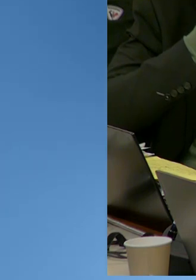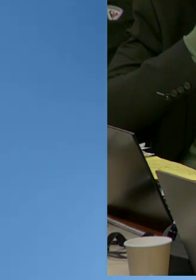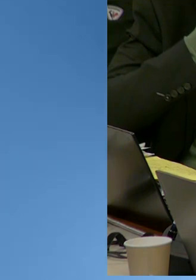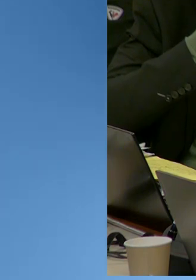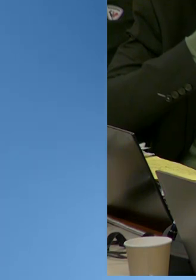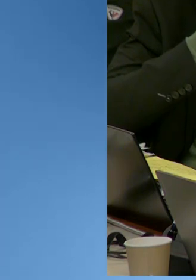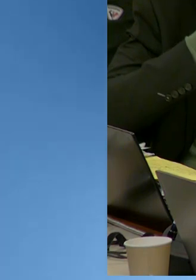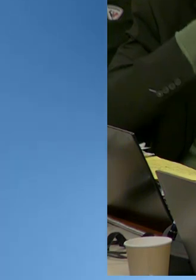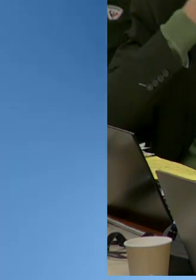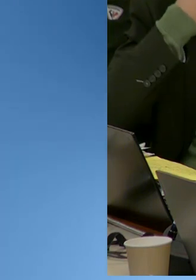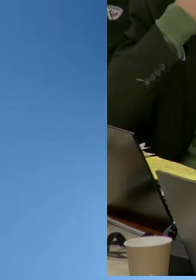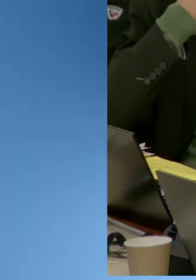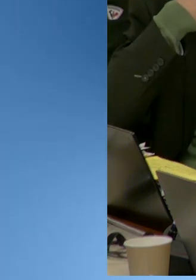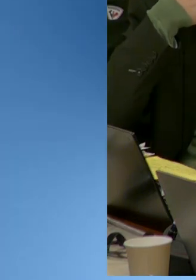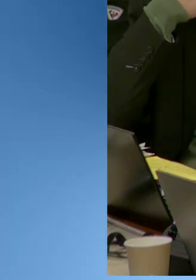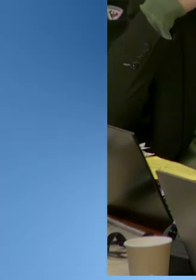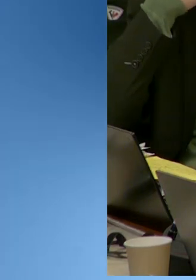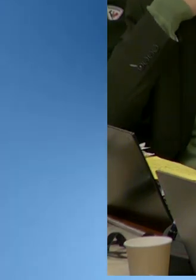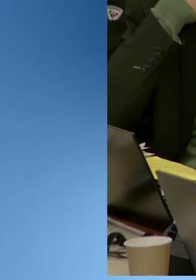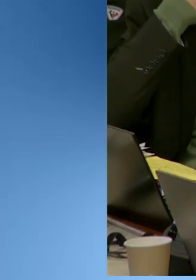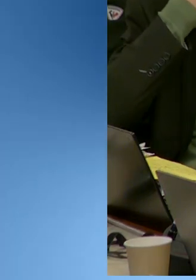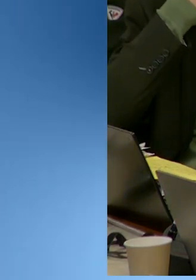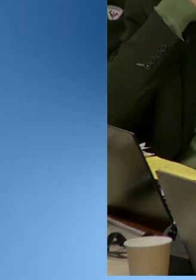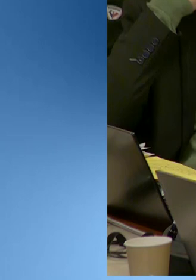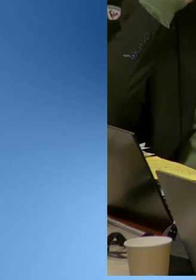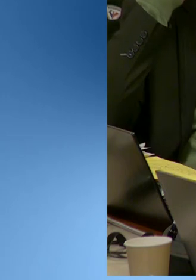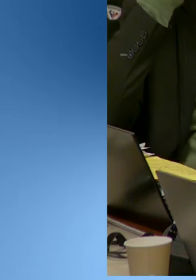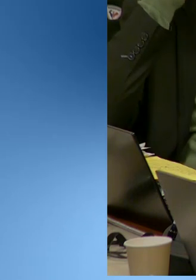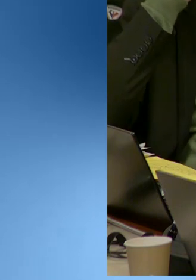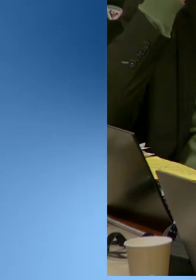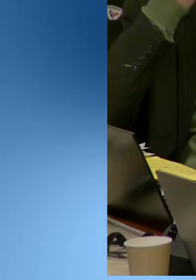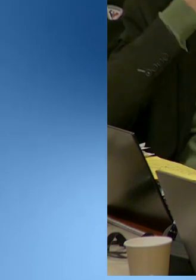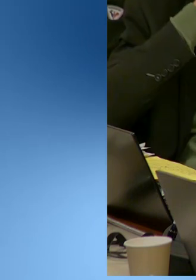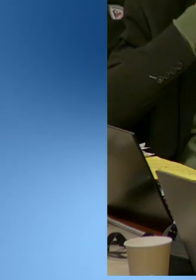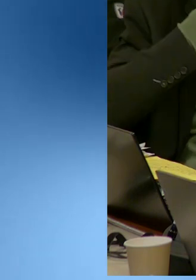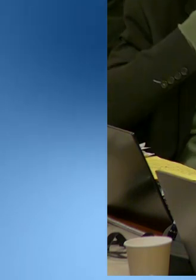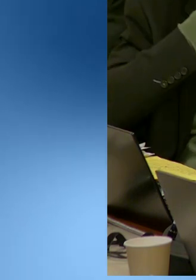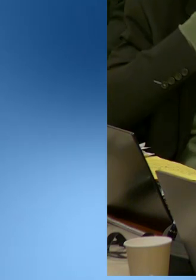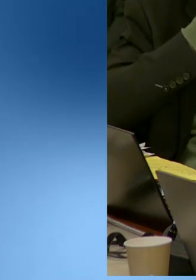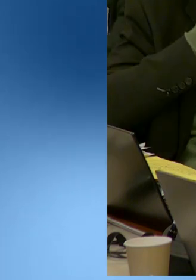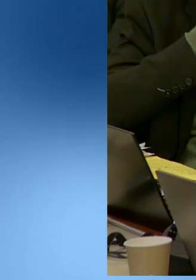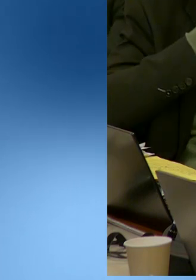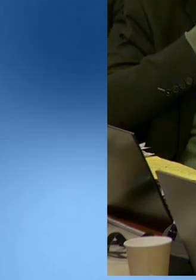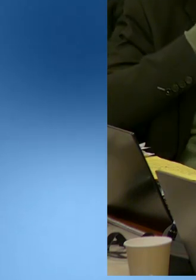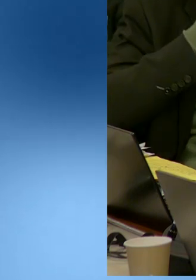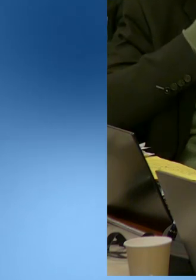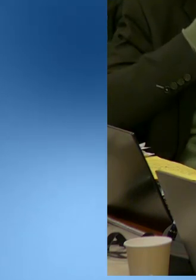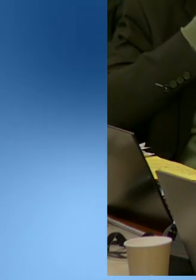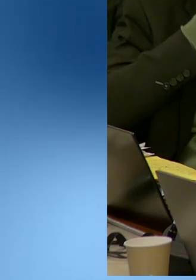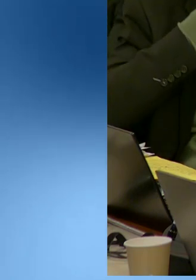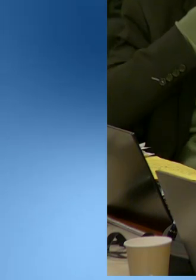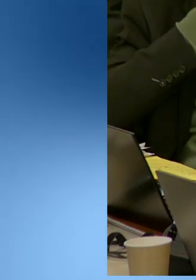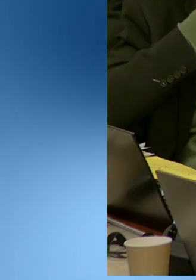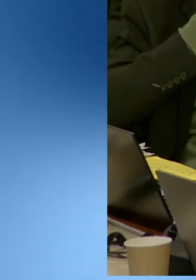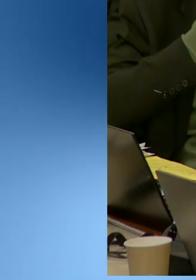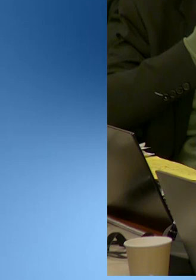que la ville les services ont les chiffres vous prenez vous nous donnez les chiffres et on on pourra vérifier si en effet oui ou non ils existent